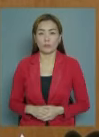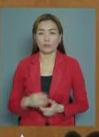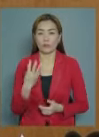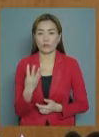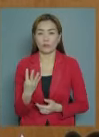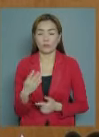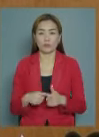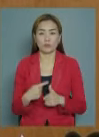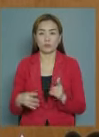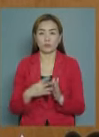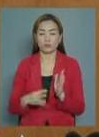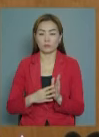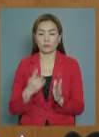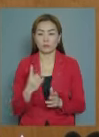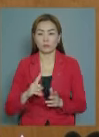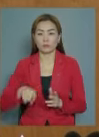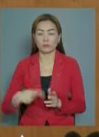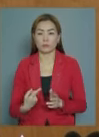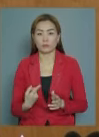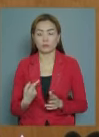2904-і немесе